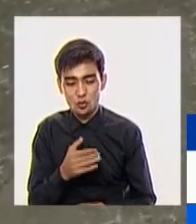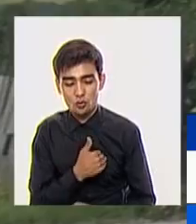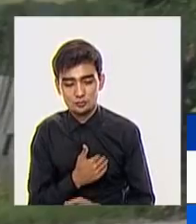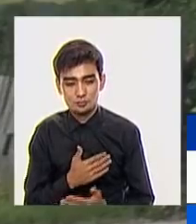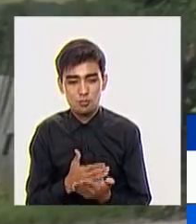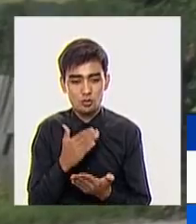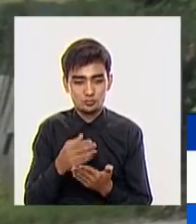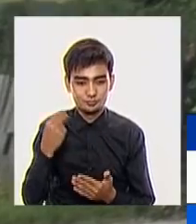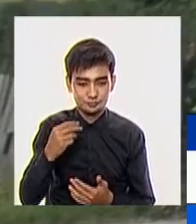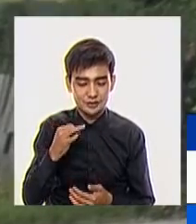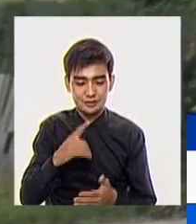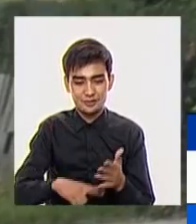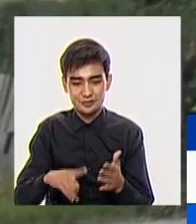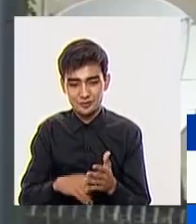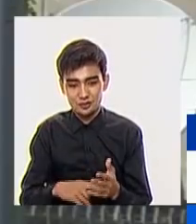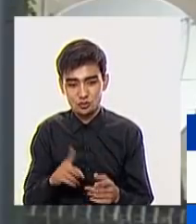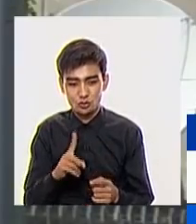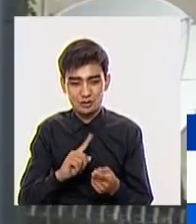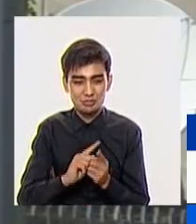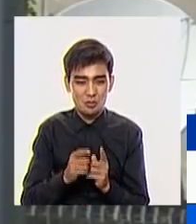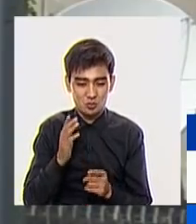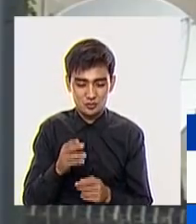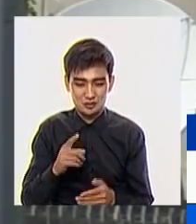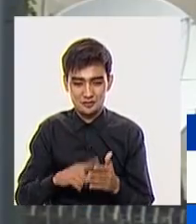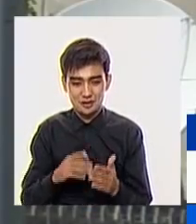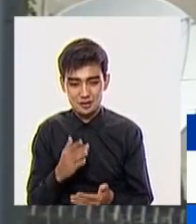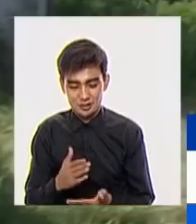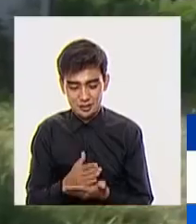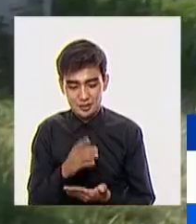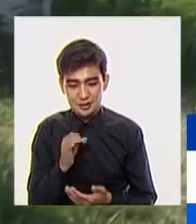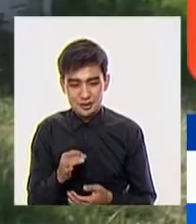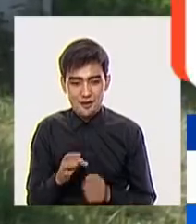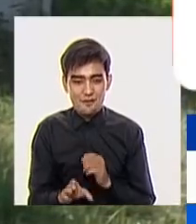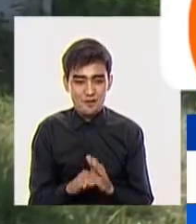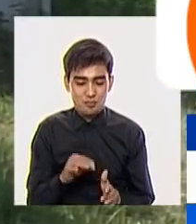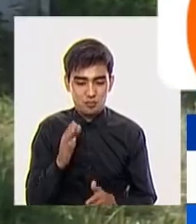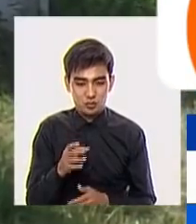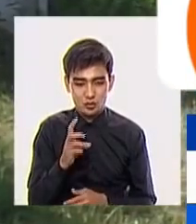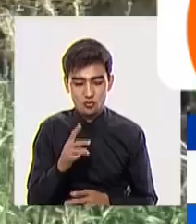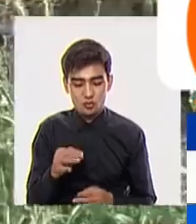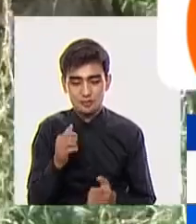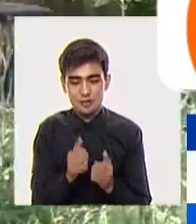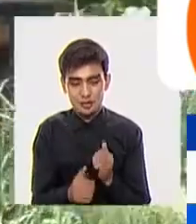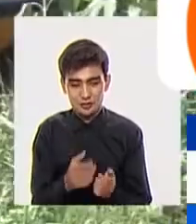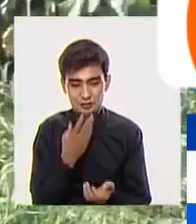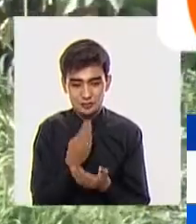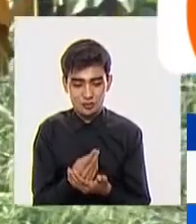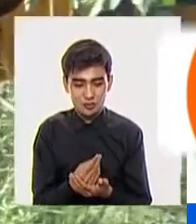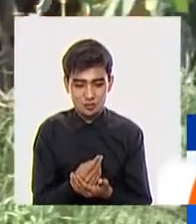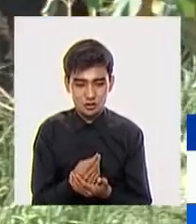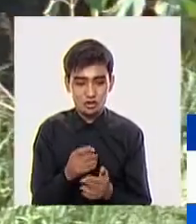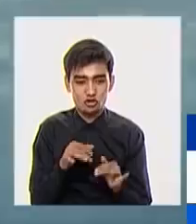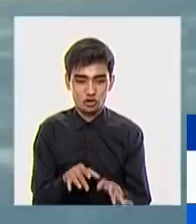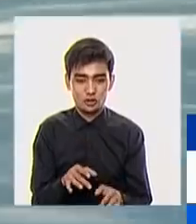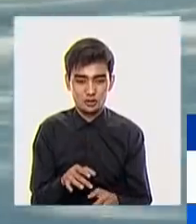больших перемен до неверия в возможность что-то изменить. Как бы то ни было, выборы прошли. И теперь каждый будет пожинать плоды своих